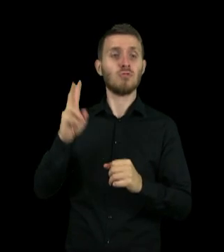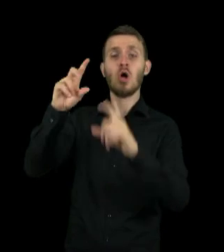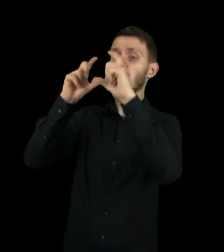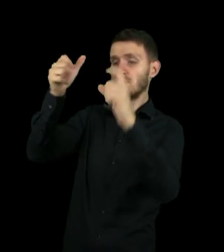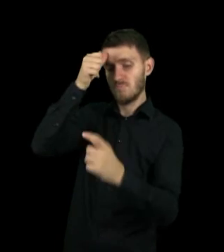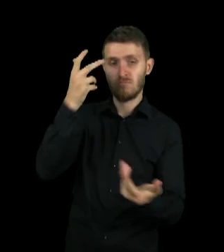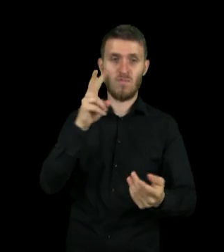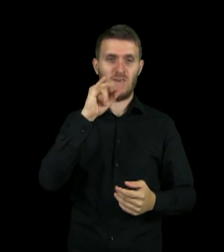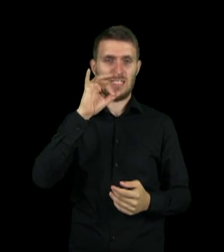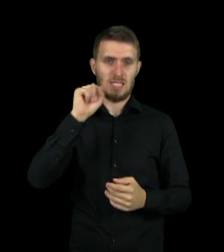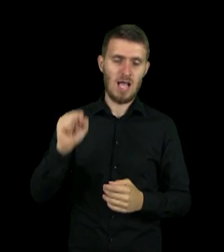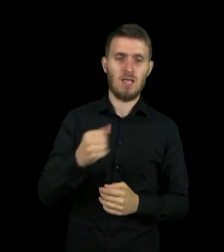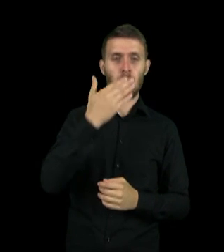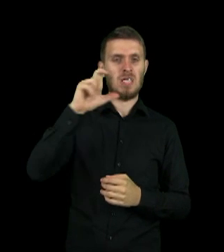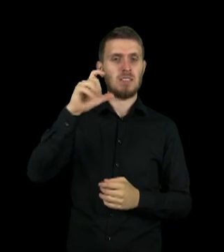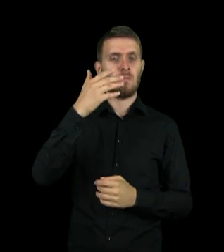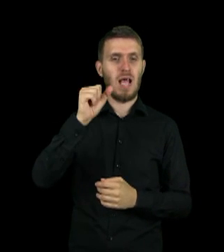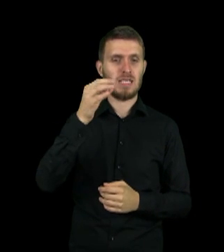przykłady to